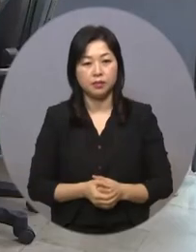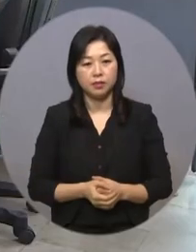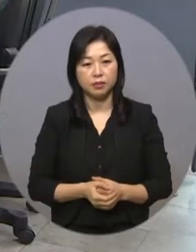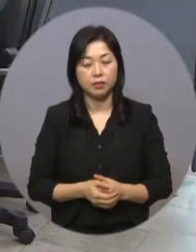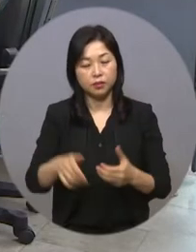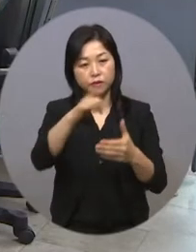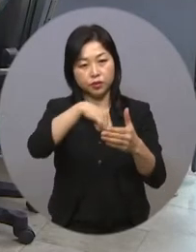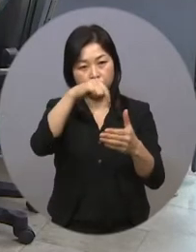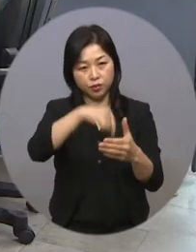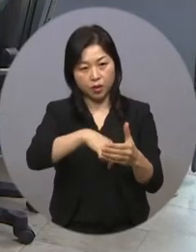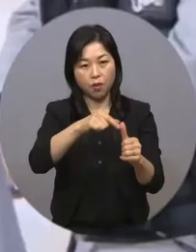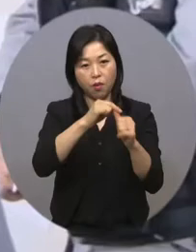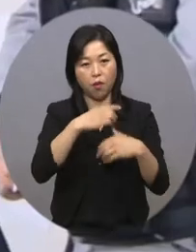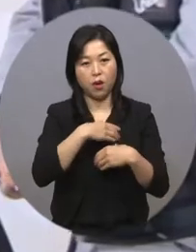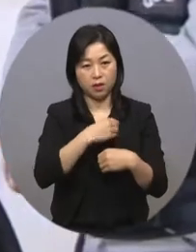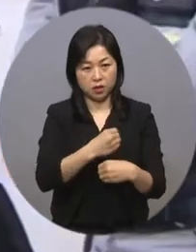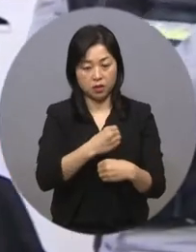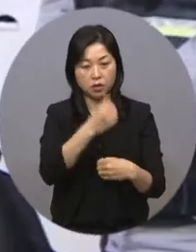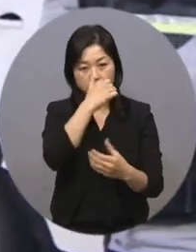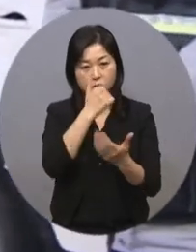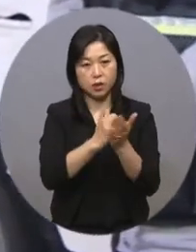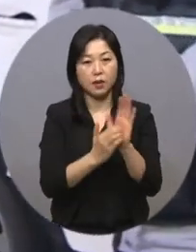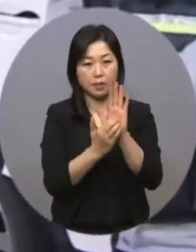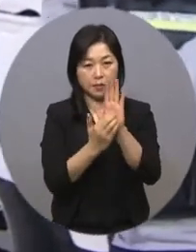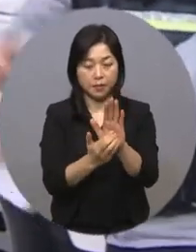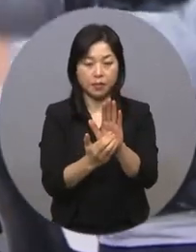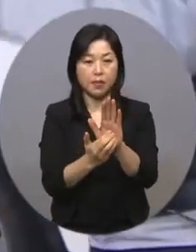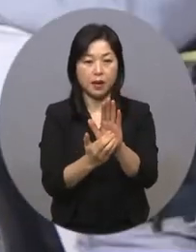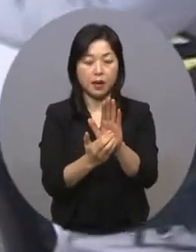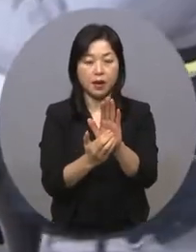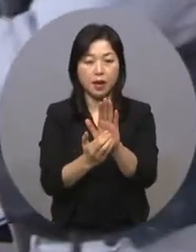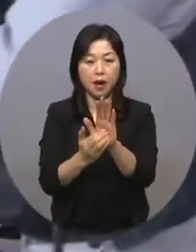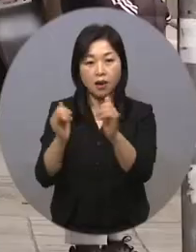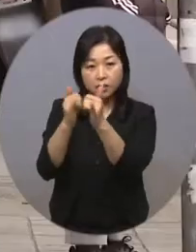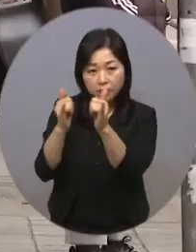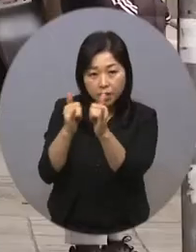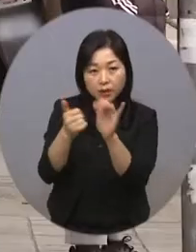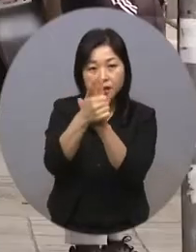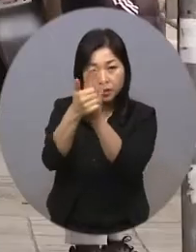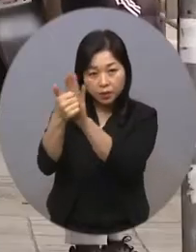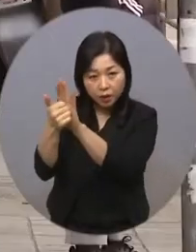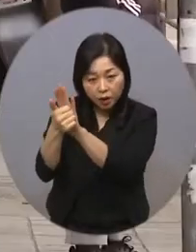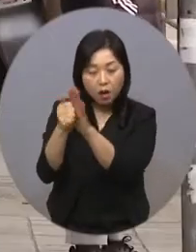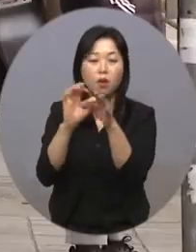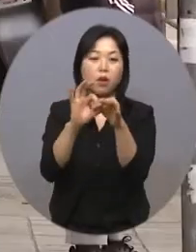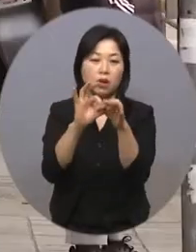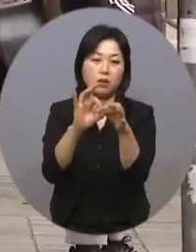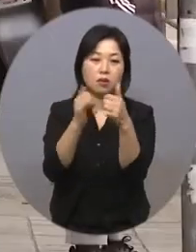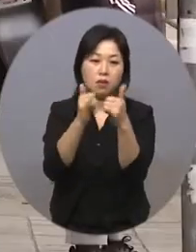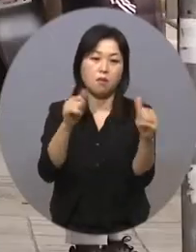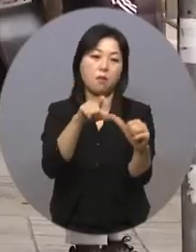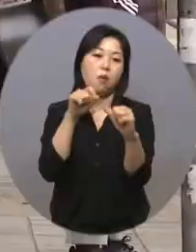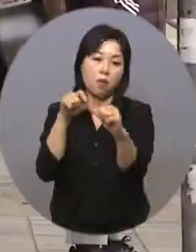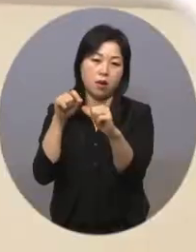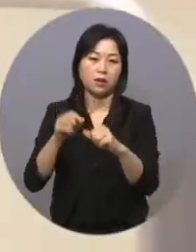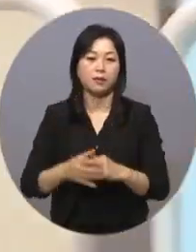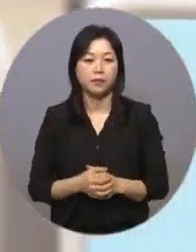이중 고용한 전망 확대 범죄의 망 민생 지원 능력 등을 중점적으로 채 여행할 예정입니다